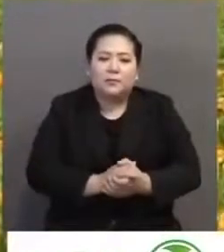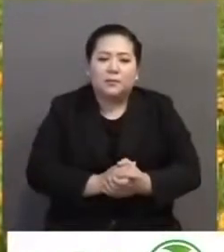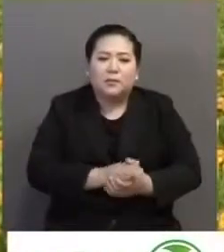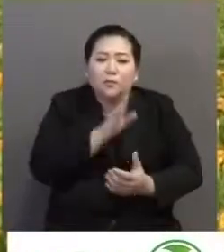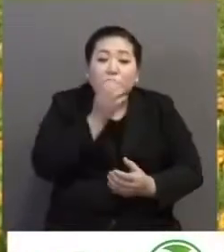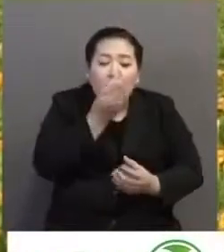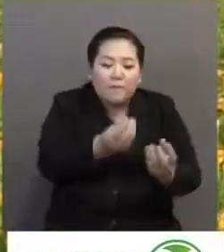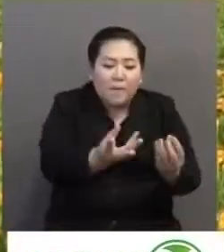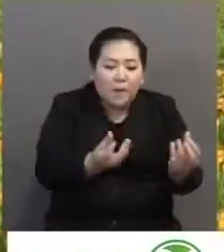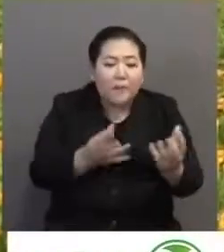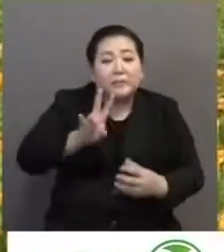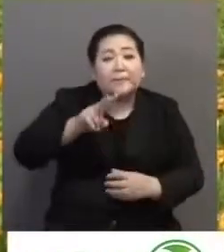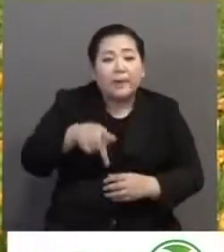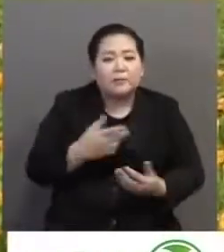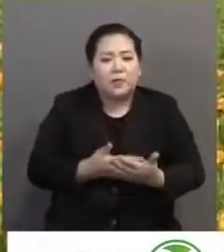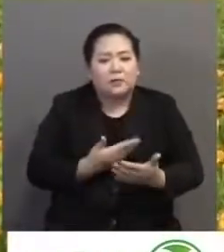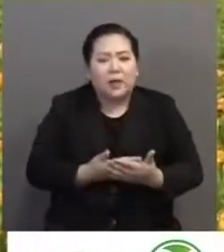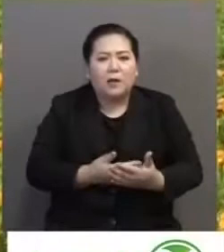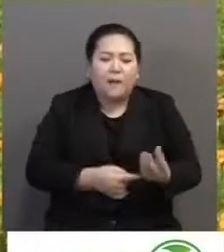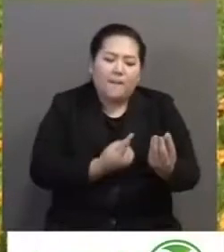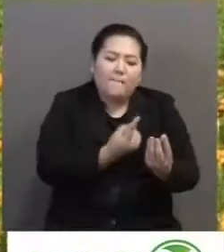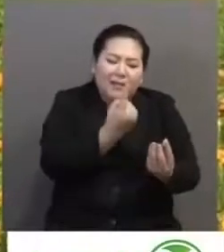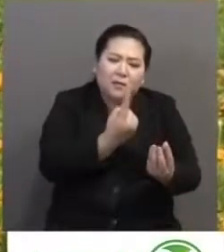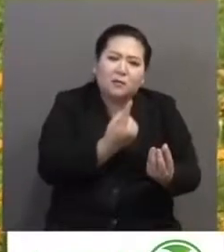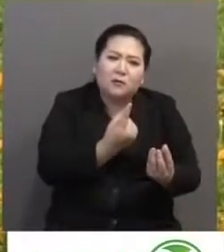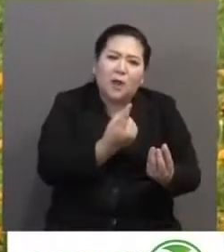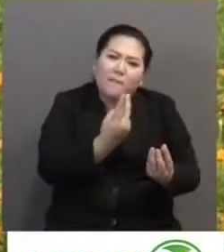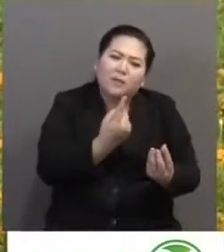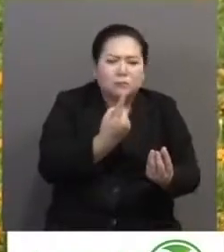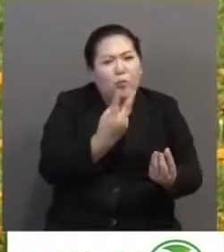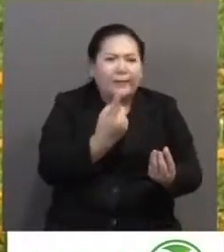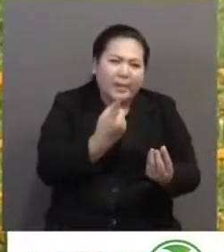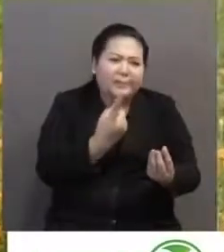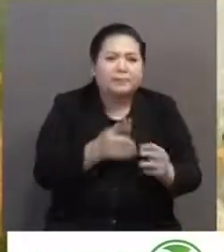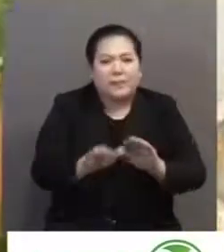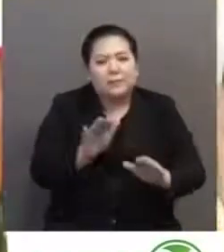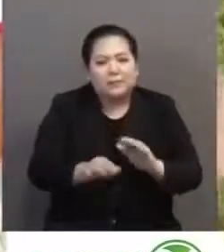7,000 ช่วงนี้ก็ประมาณดอกละบาทกว่าบาทกว่า